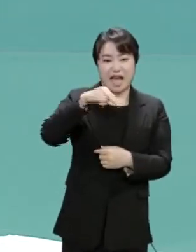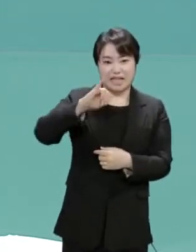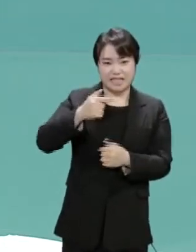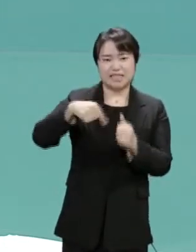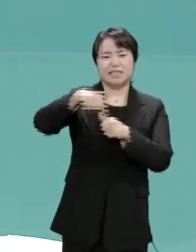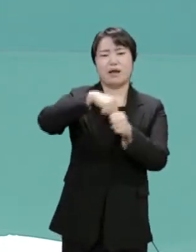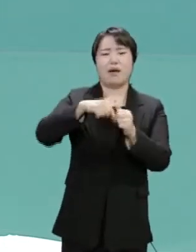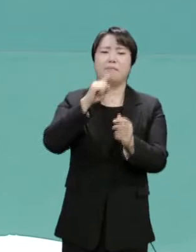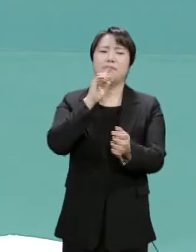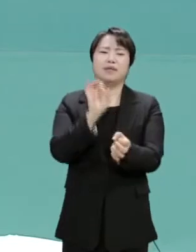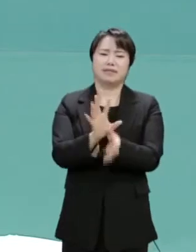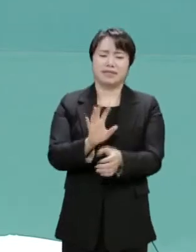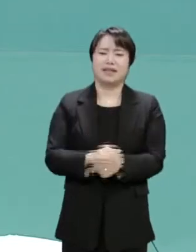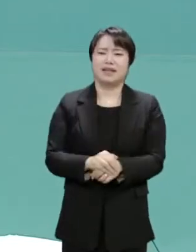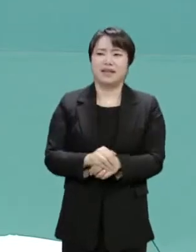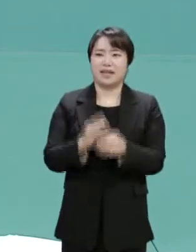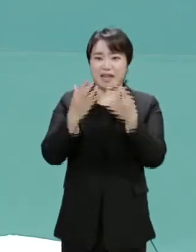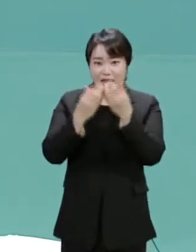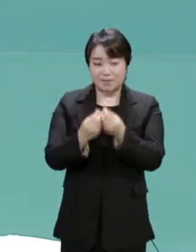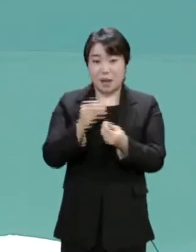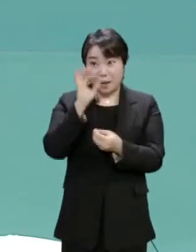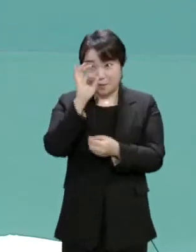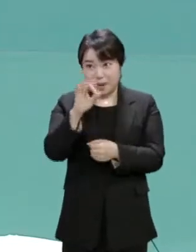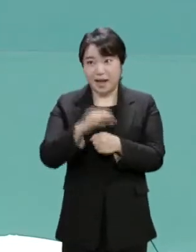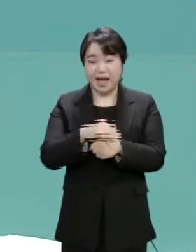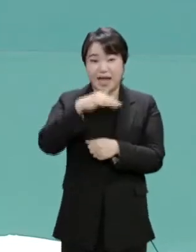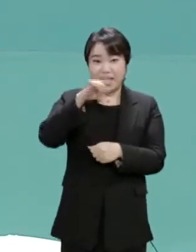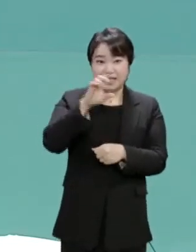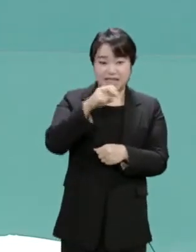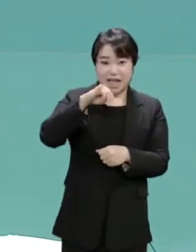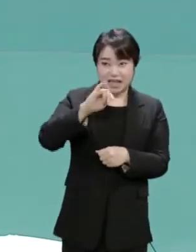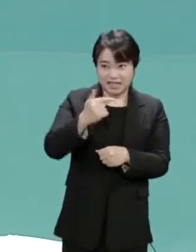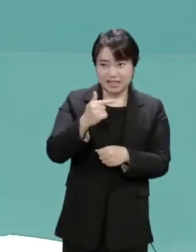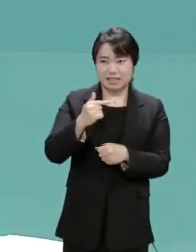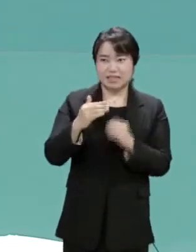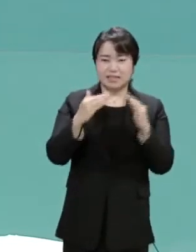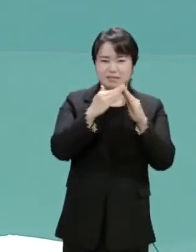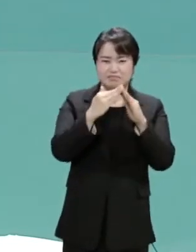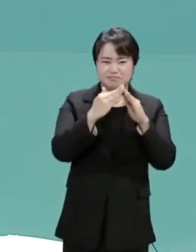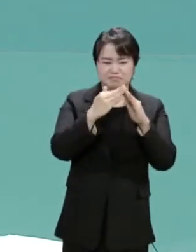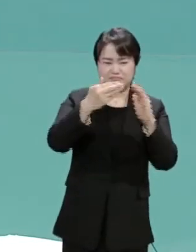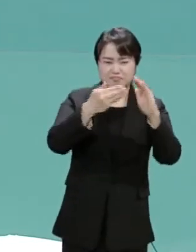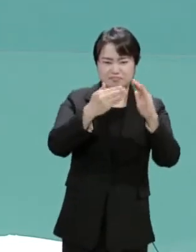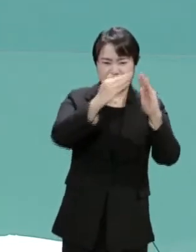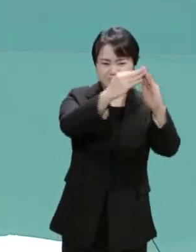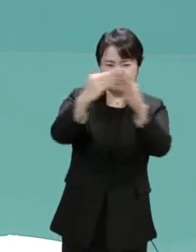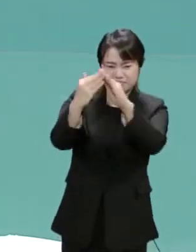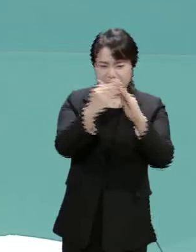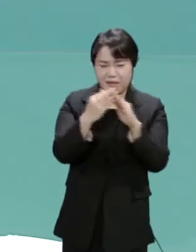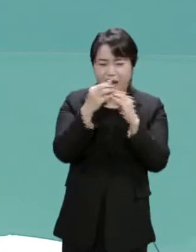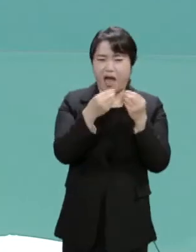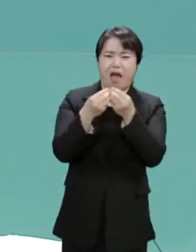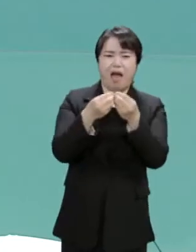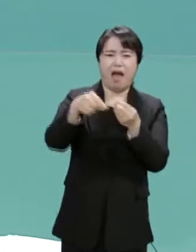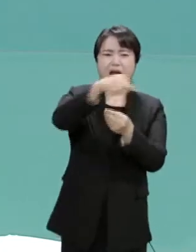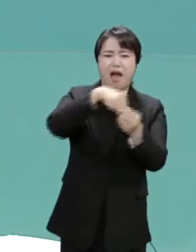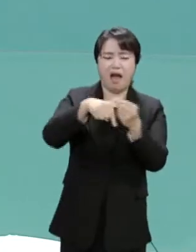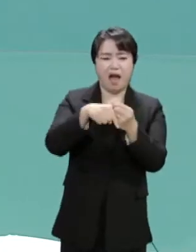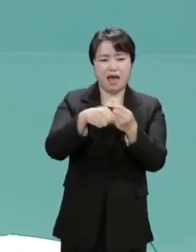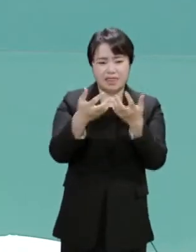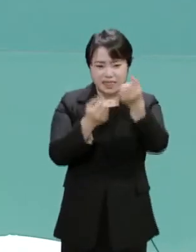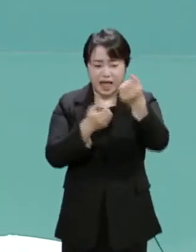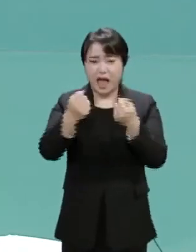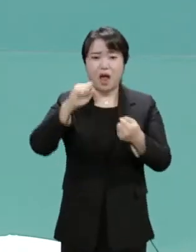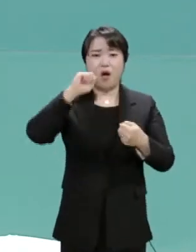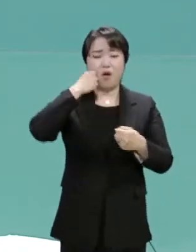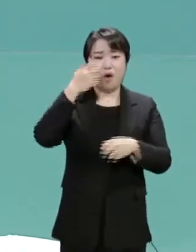않거니와 네. 왜냐하면 보시다시피 창신동은 엉켜 있습니다. 집들이. 그래서 몇몇 집이 할 수가 없어요. 이게